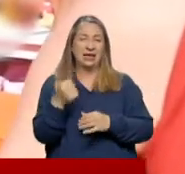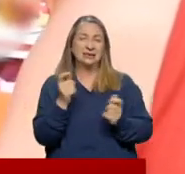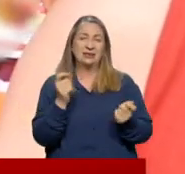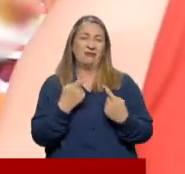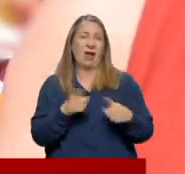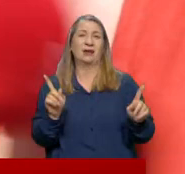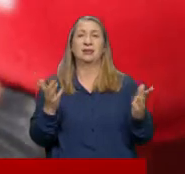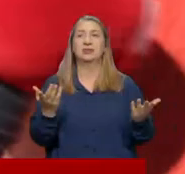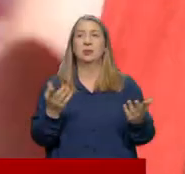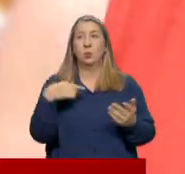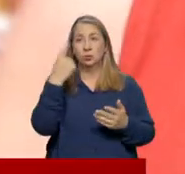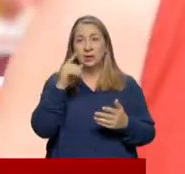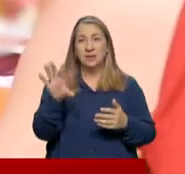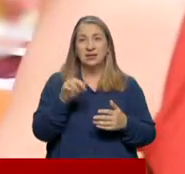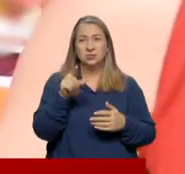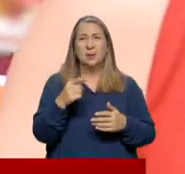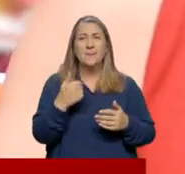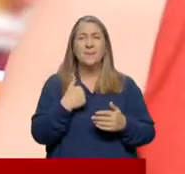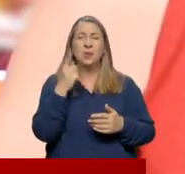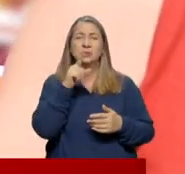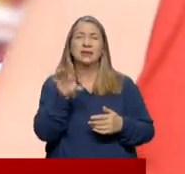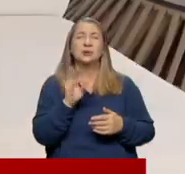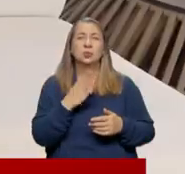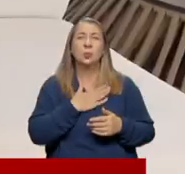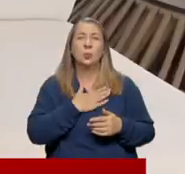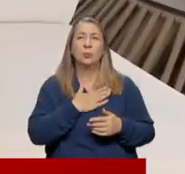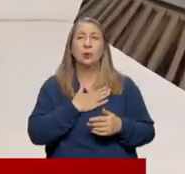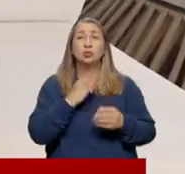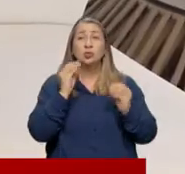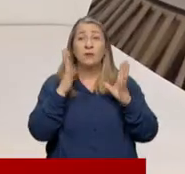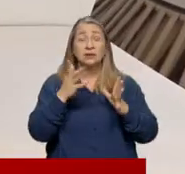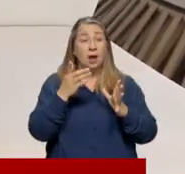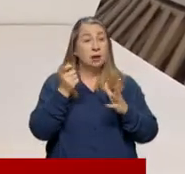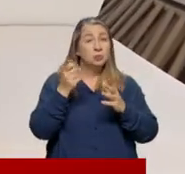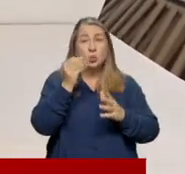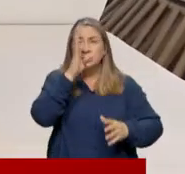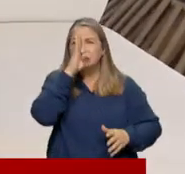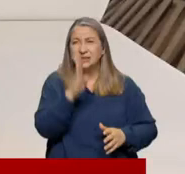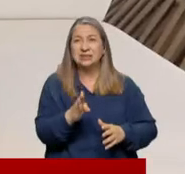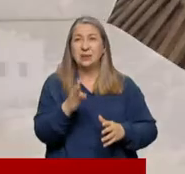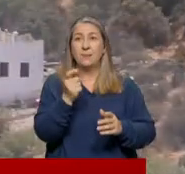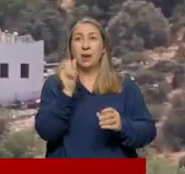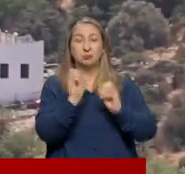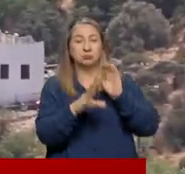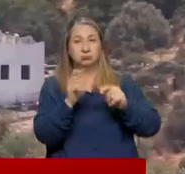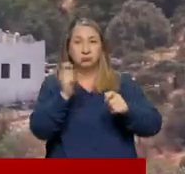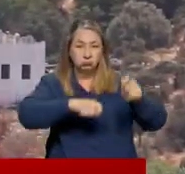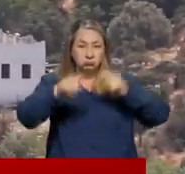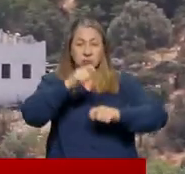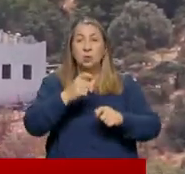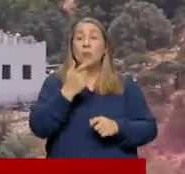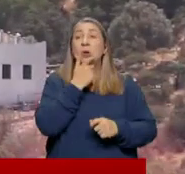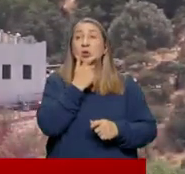de ona göre değişiyor açıkçası O yüzden bir tercih ben birazcık O yüzden tercih ediyorum birçok yatırımcı ciddi bir şekilde yatırım yapıyor